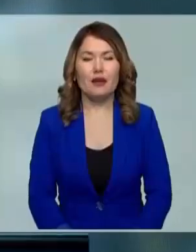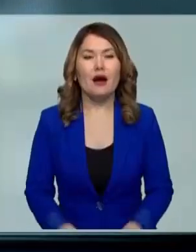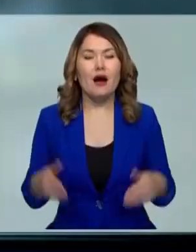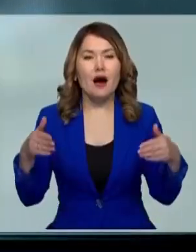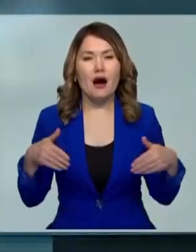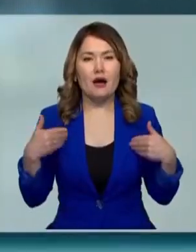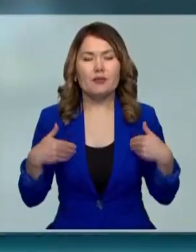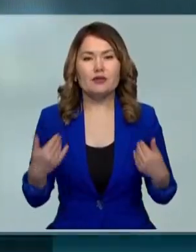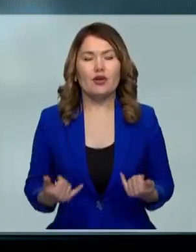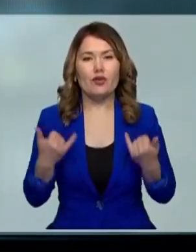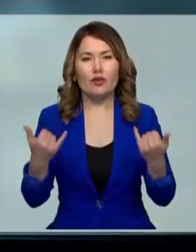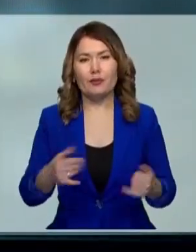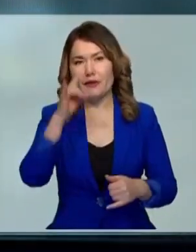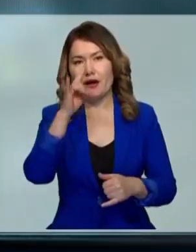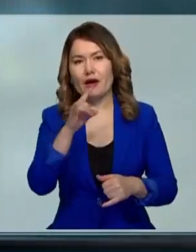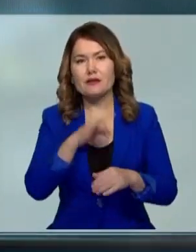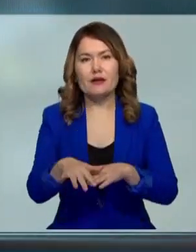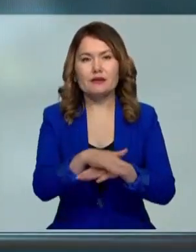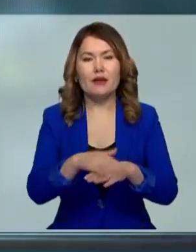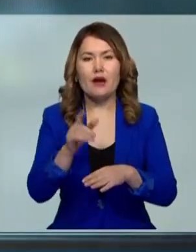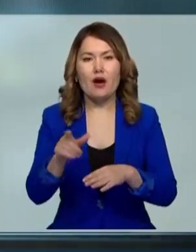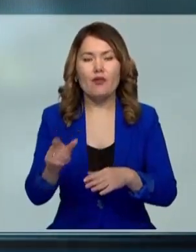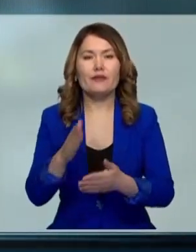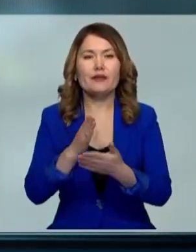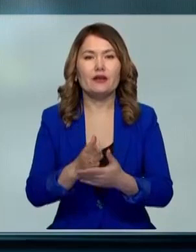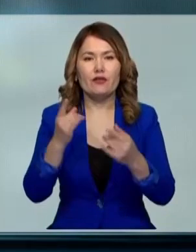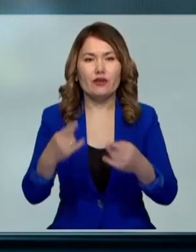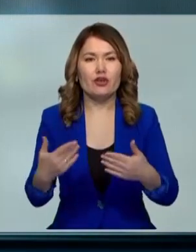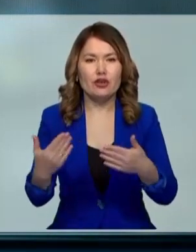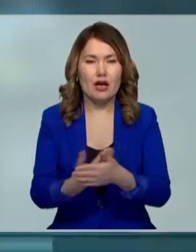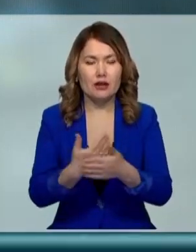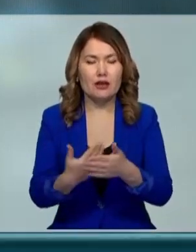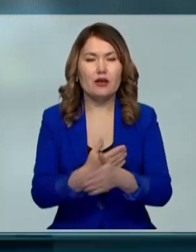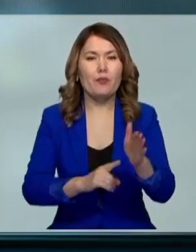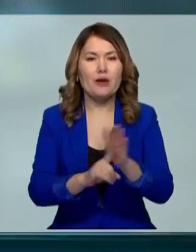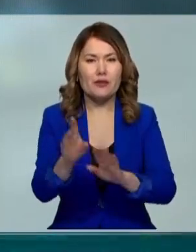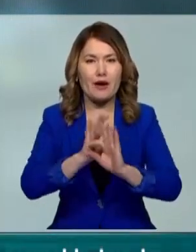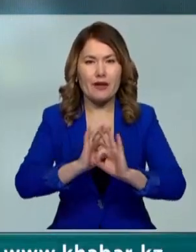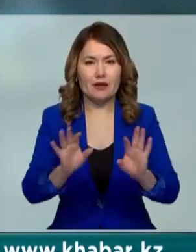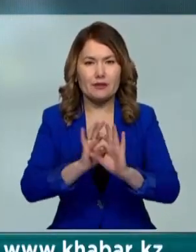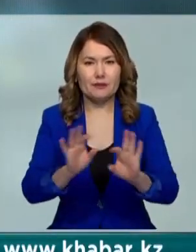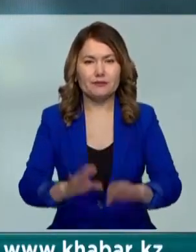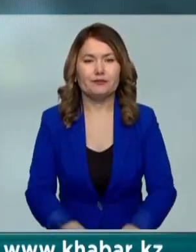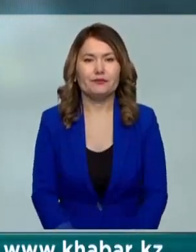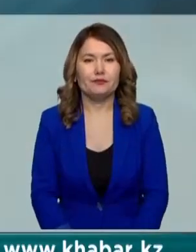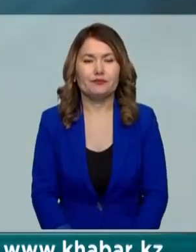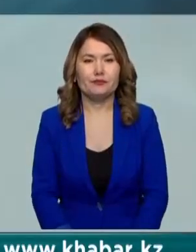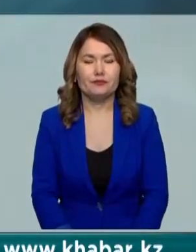Ассаламу алейкум, тікелей эфирде бас арнаның түскі жаңалықтары, студияда Азамат Әбілқайыр, сурдоудармада Самал Жантемір.